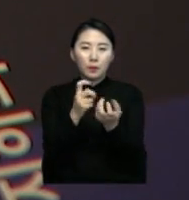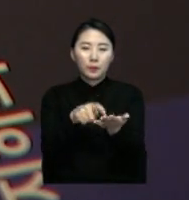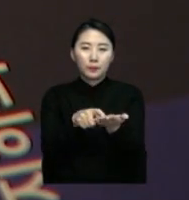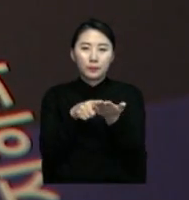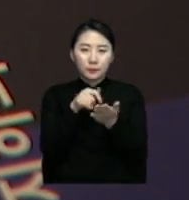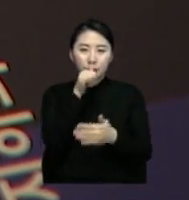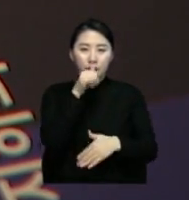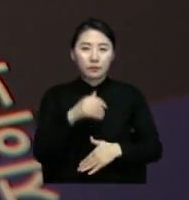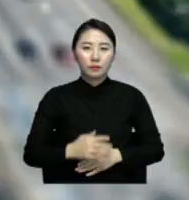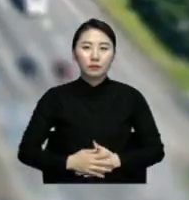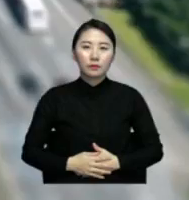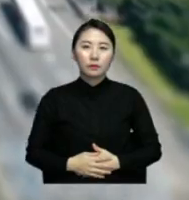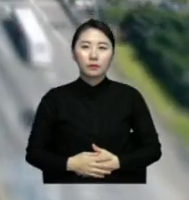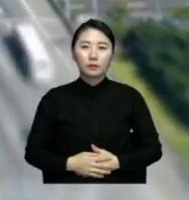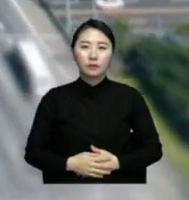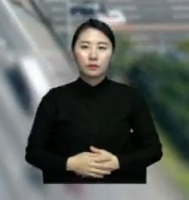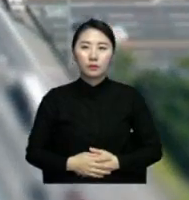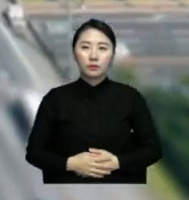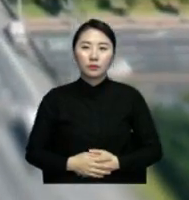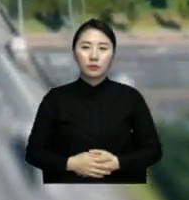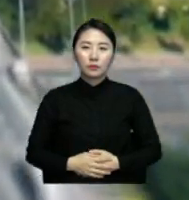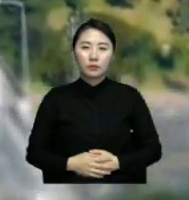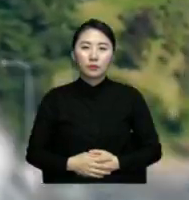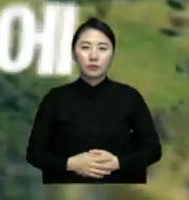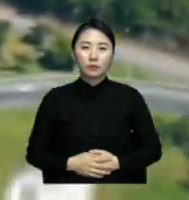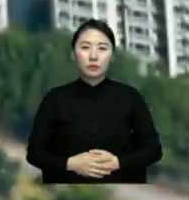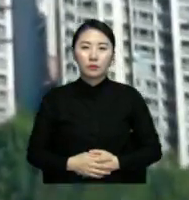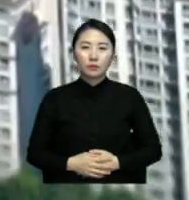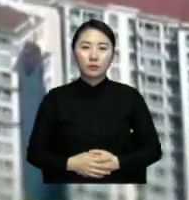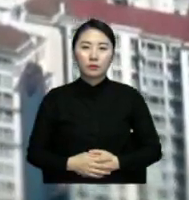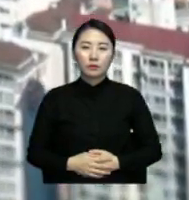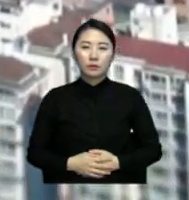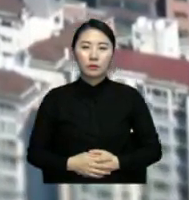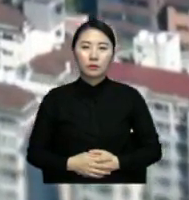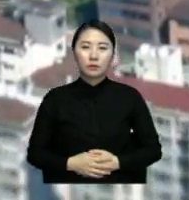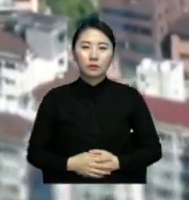제시한다는 계획입니다. 딜라이브 서울경기 케이블TV 엄종규입니다.